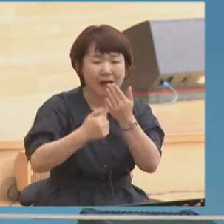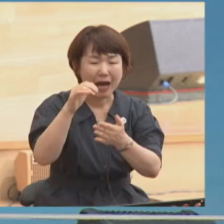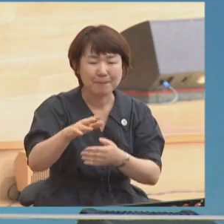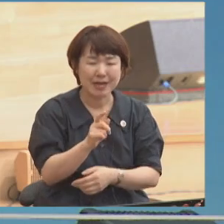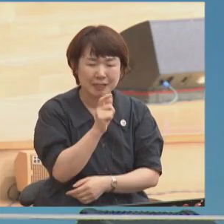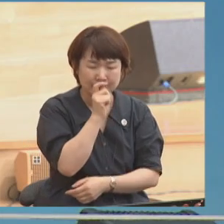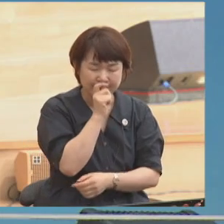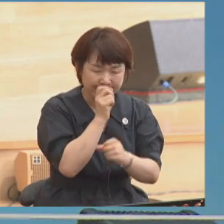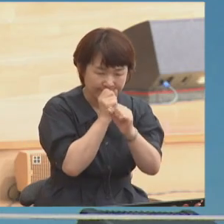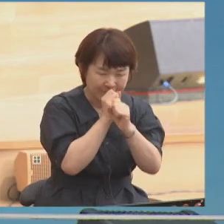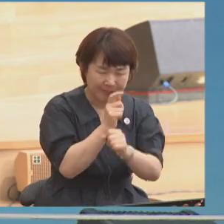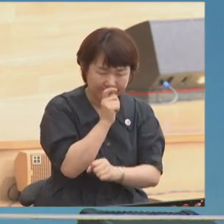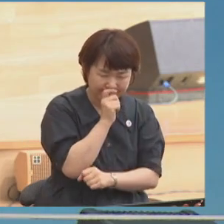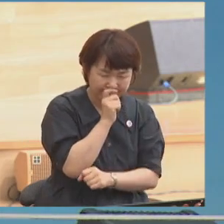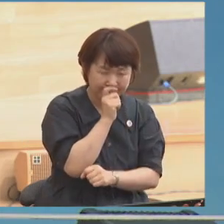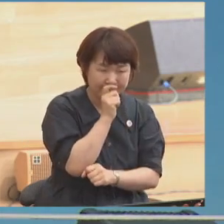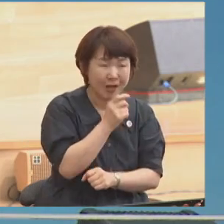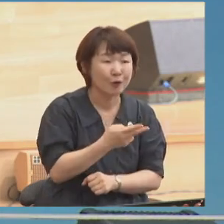입을 다물지 않고